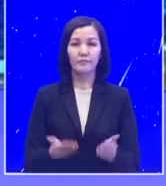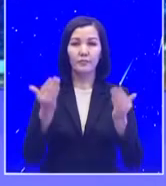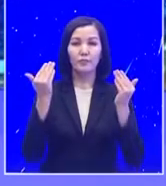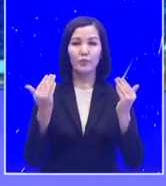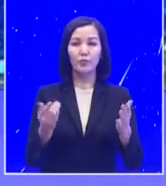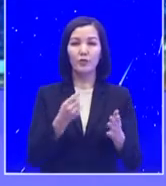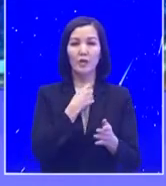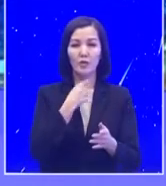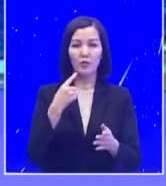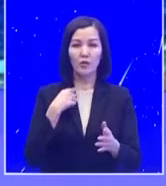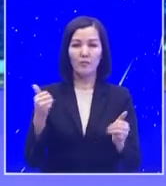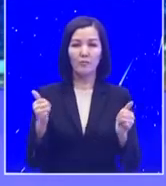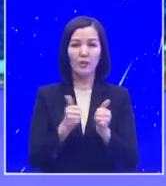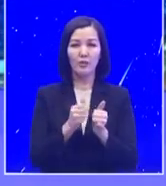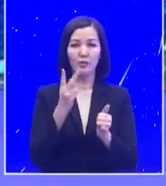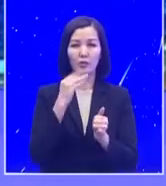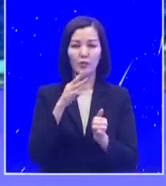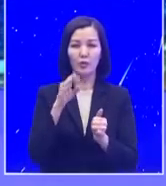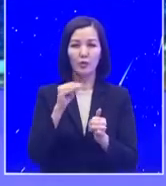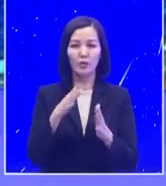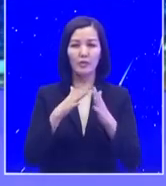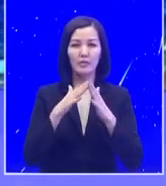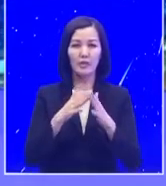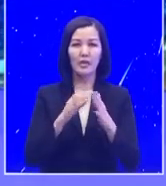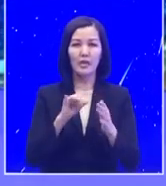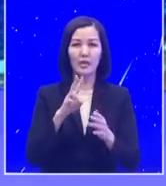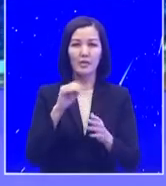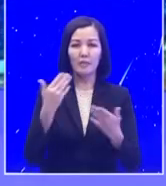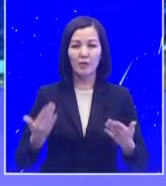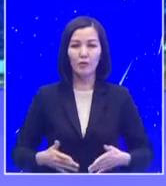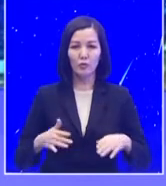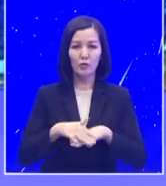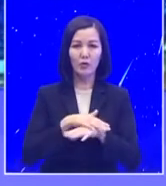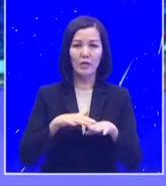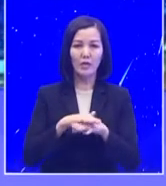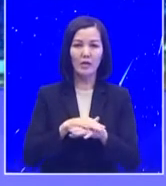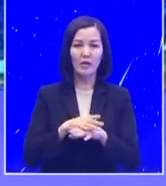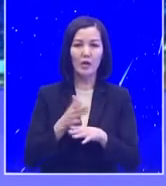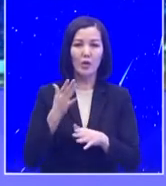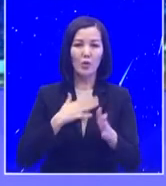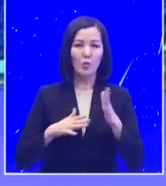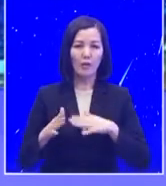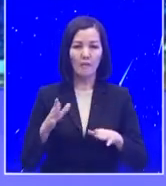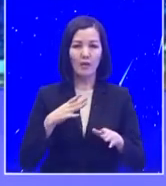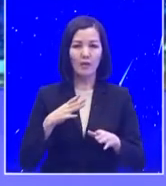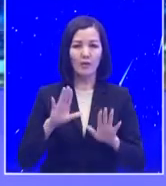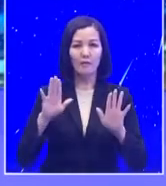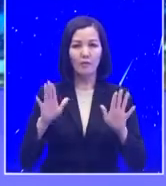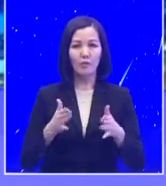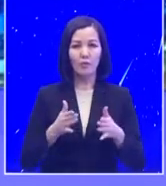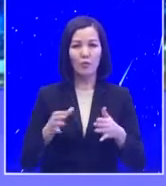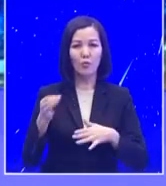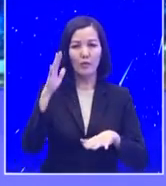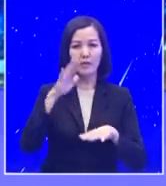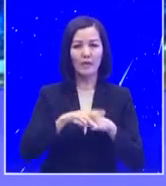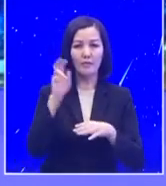Бүгін Талдықорған маңындағы Үйтас саяжайы ынтымақ тұрғын үй массиві тұрғындары бір қуанып қалды. Ойламаған жерден орталарына